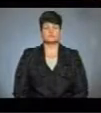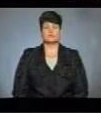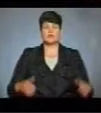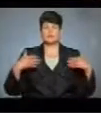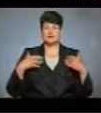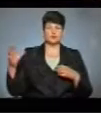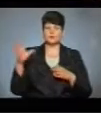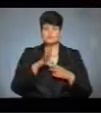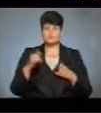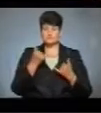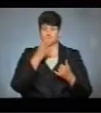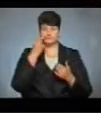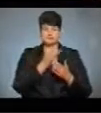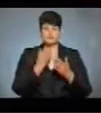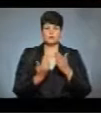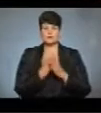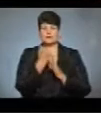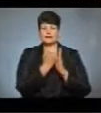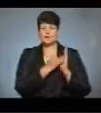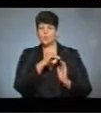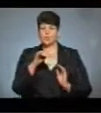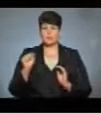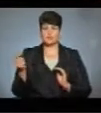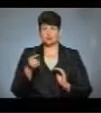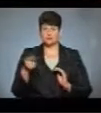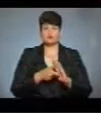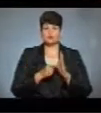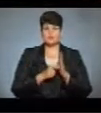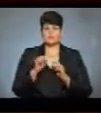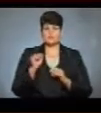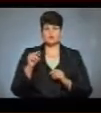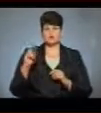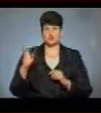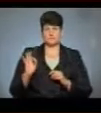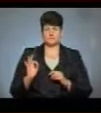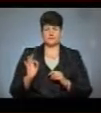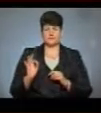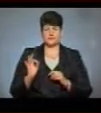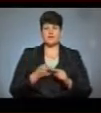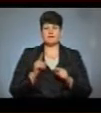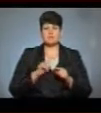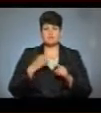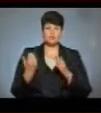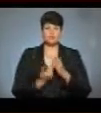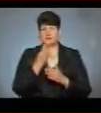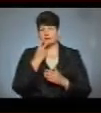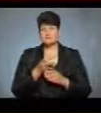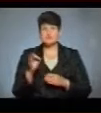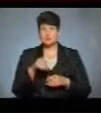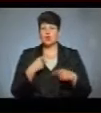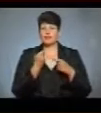Вітаю всіх, хто зараз з нами. Новини в ефірі телеканалу ЮА Тернопіль, у студії Анастасія Чичко. І у цьому випуску дивіться про